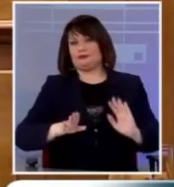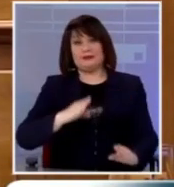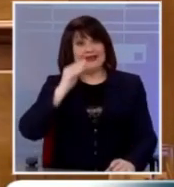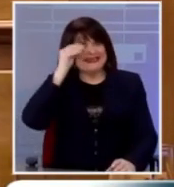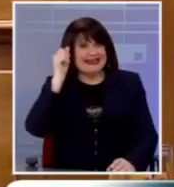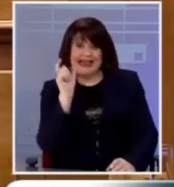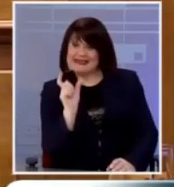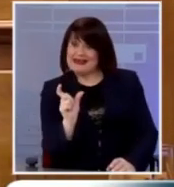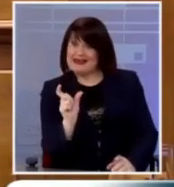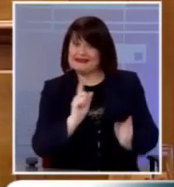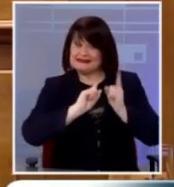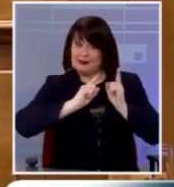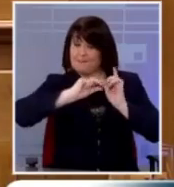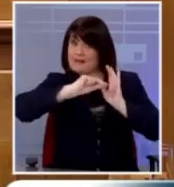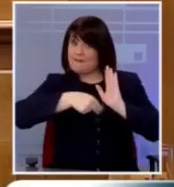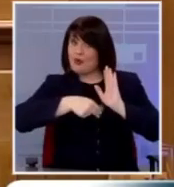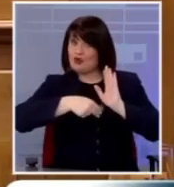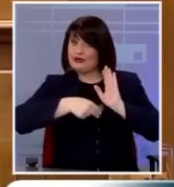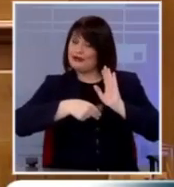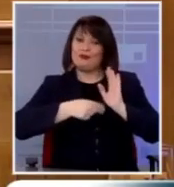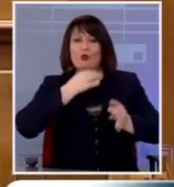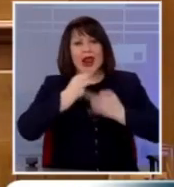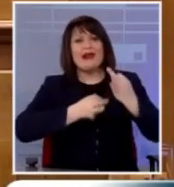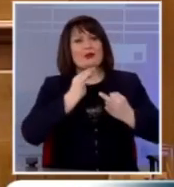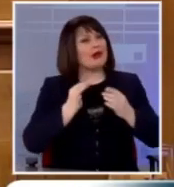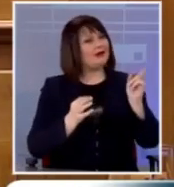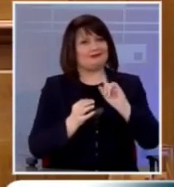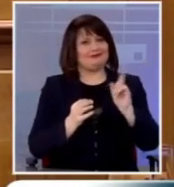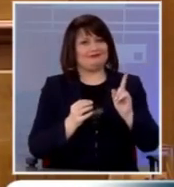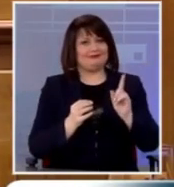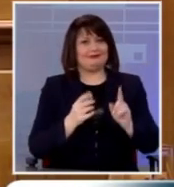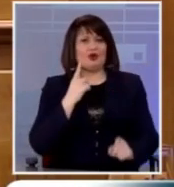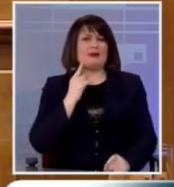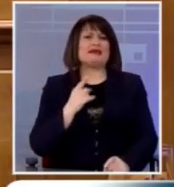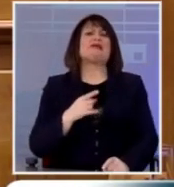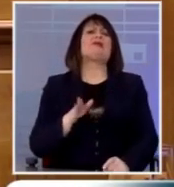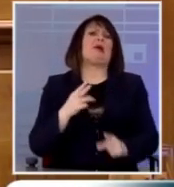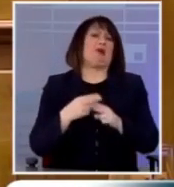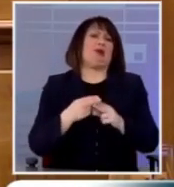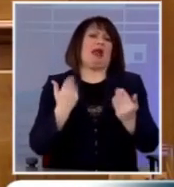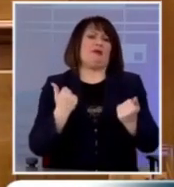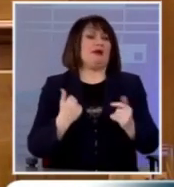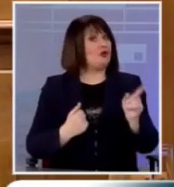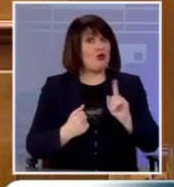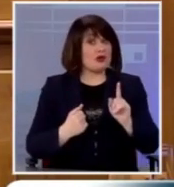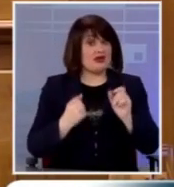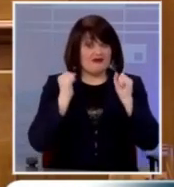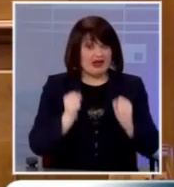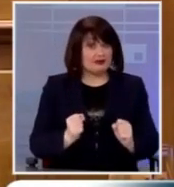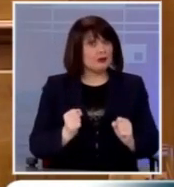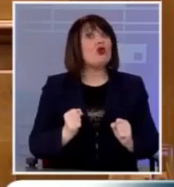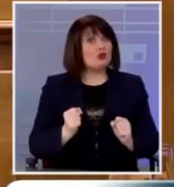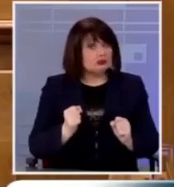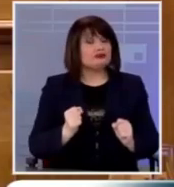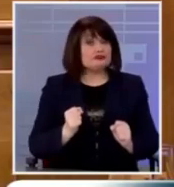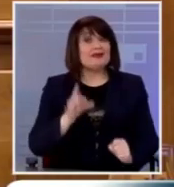λέξη μνημόνιο στις αναλύσεις τους, όσοι νομίζουν ότι είναι ένα δευτερεύον στοιχείο και ότι άλλα είναι τα κύρια,